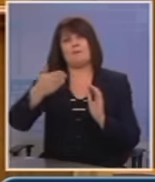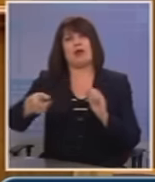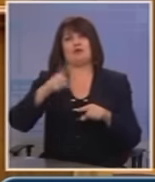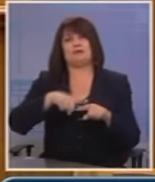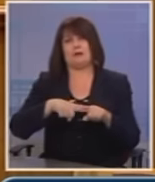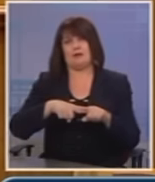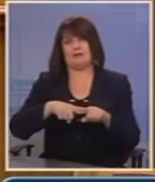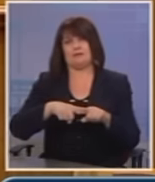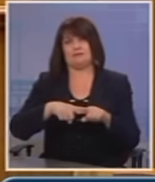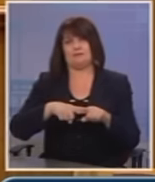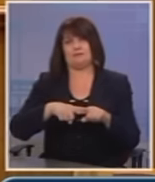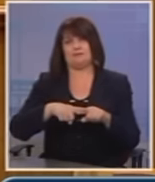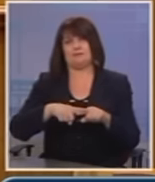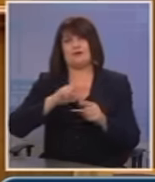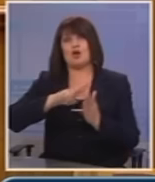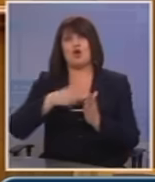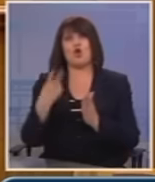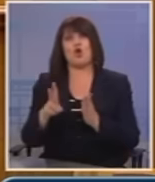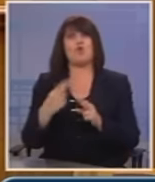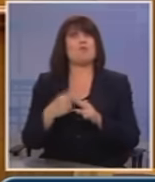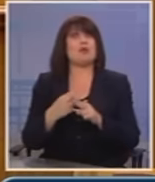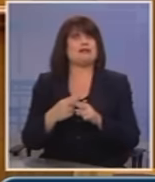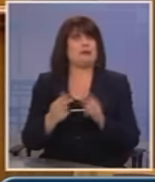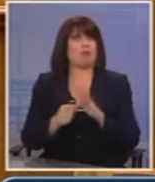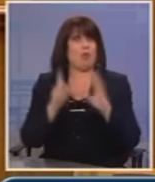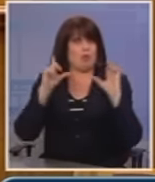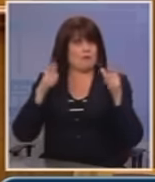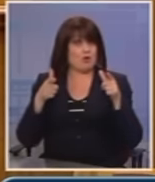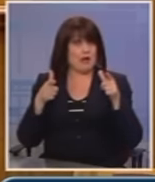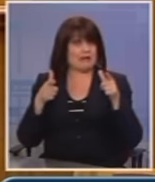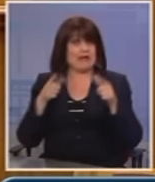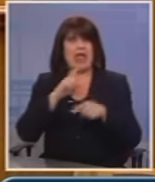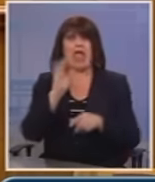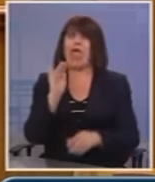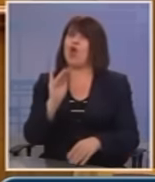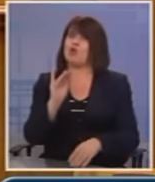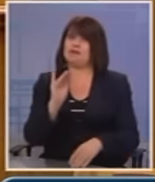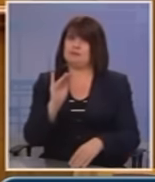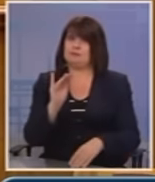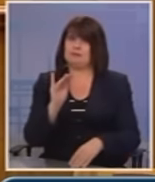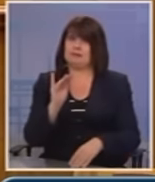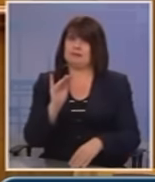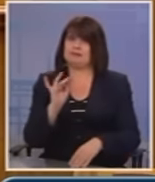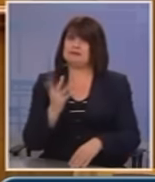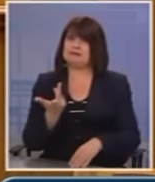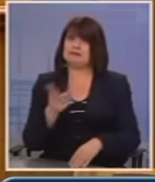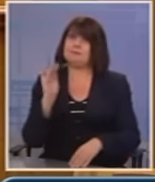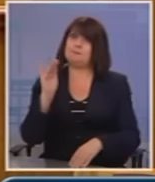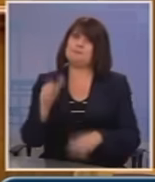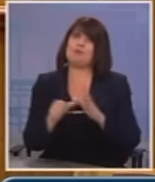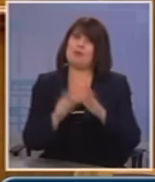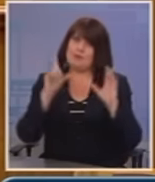χώρας. Ο ρόλος του είναι καθοριστικός. Το ερώτημά μας είναι, κύριε